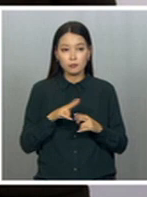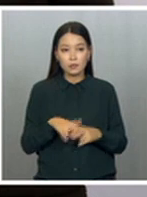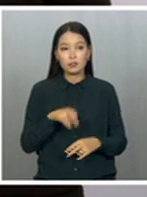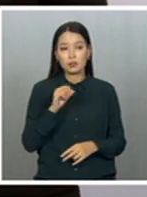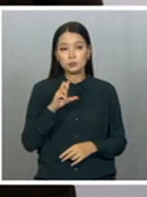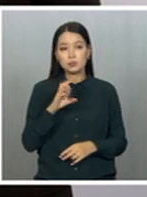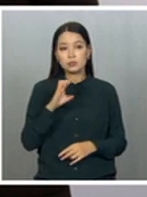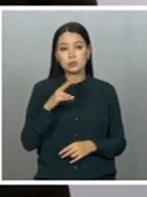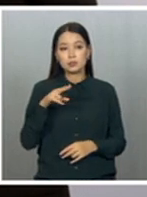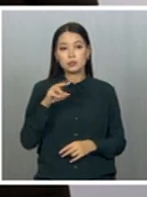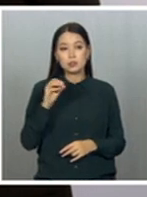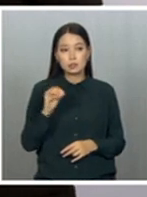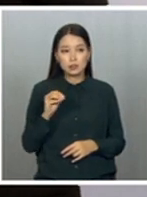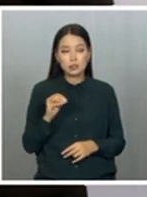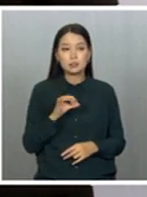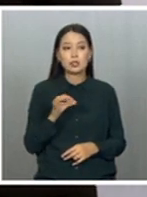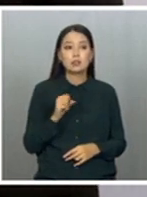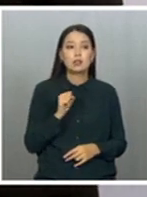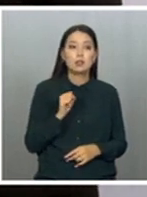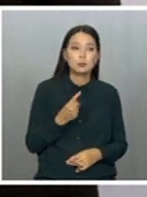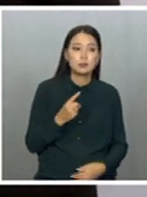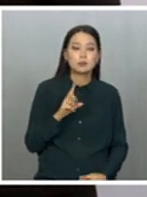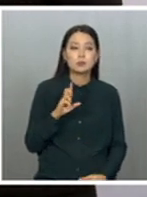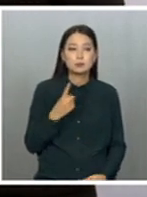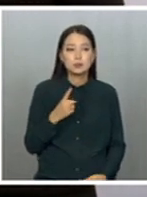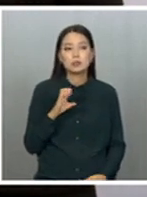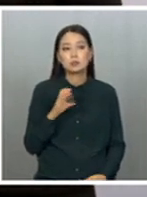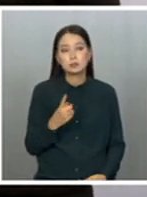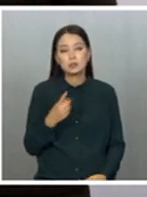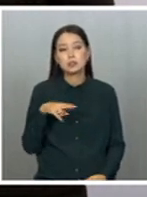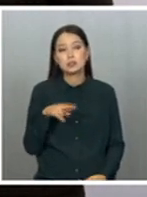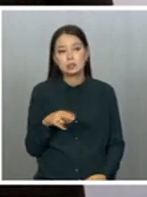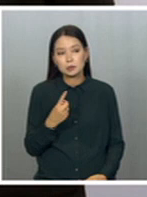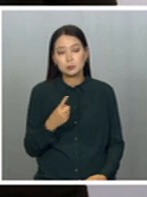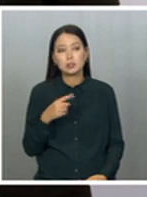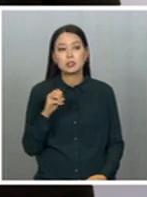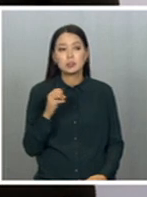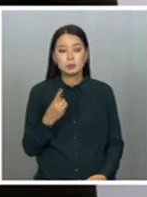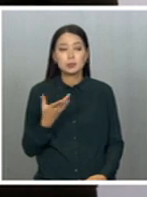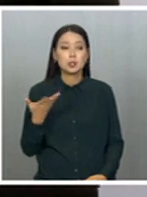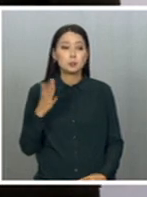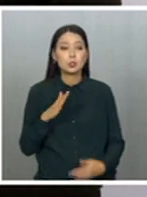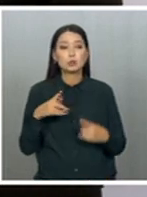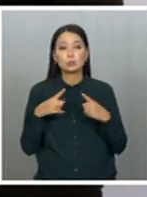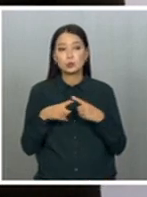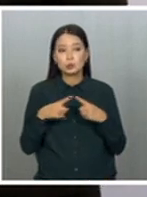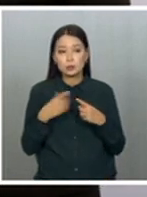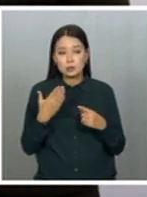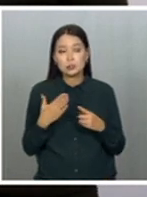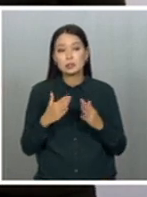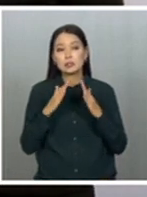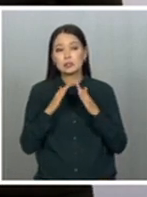E және A1, B1, S1, D1, E1 бес бұрыштары қиық